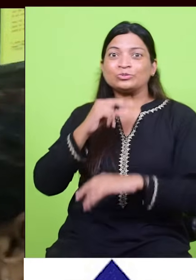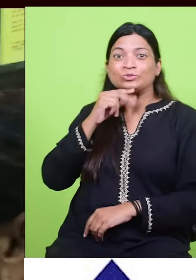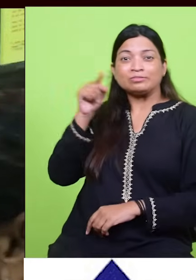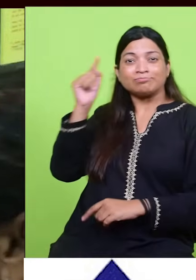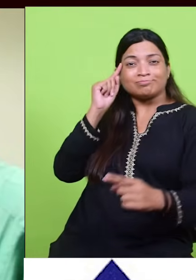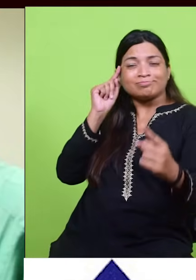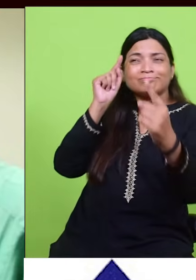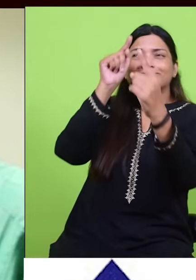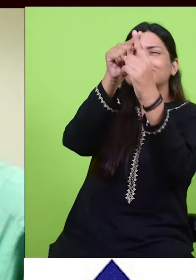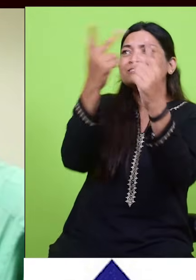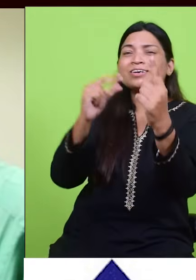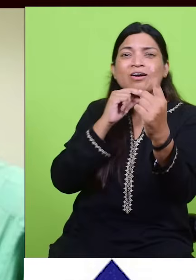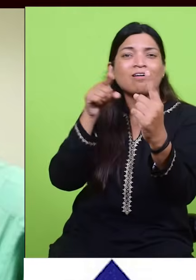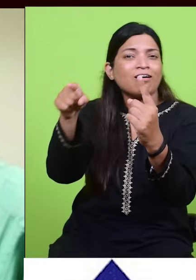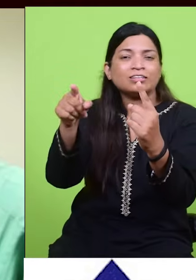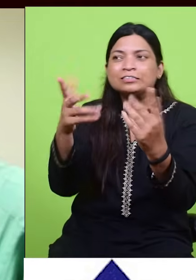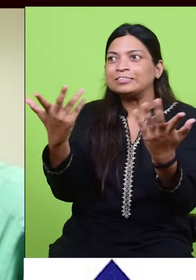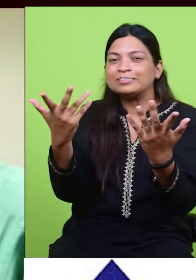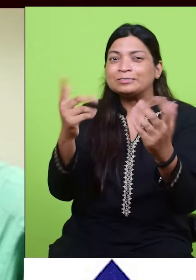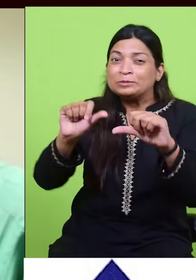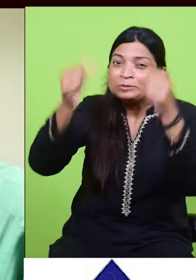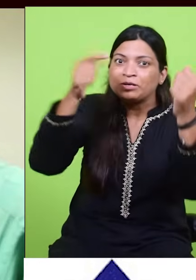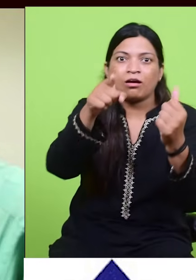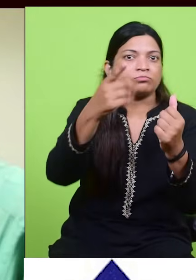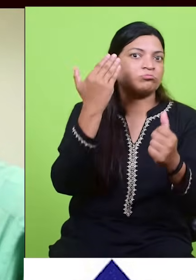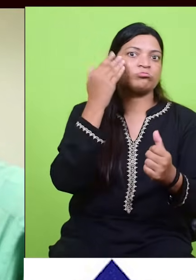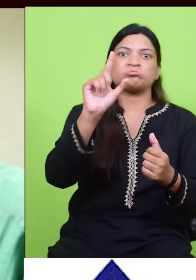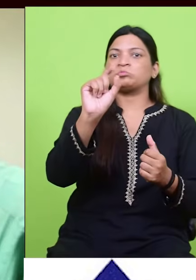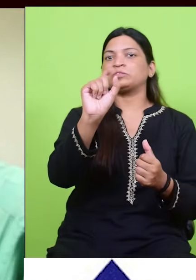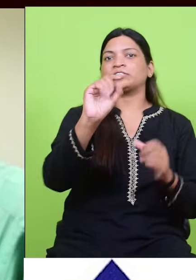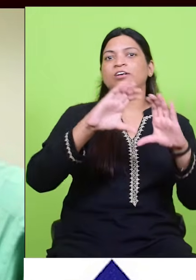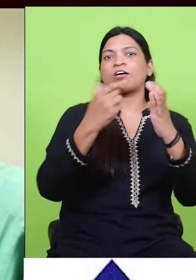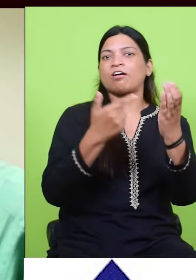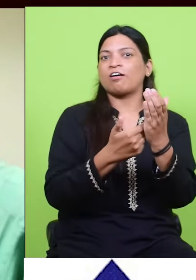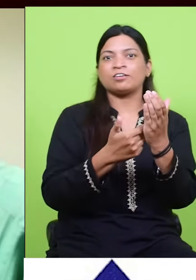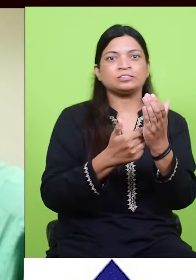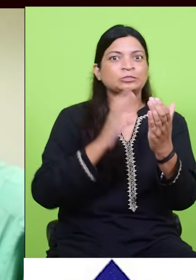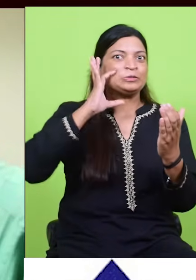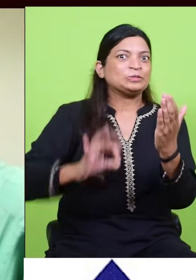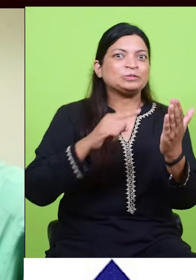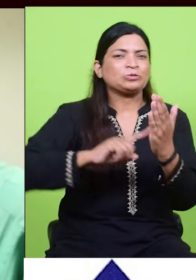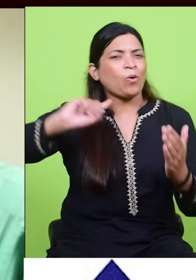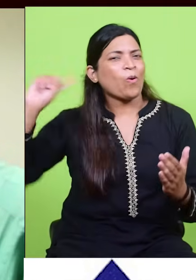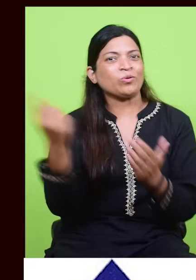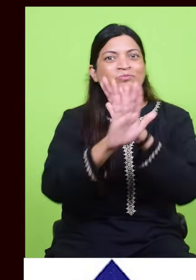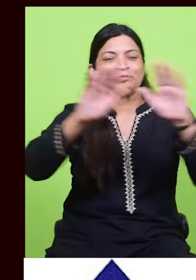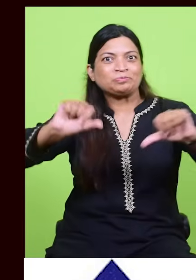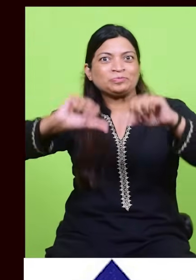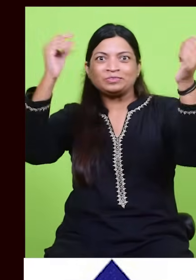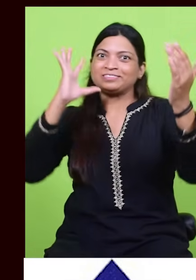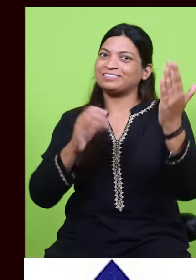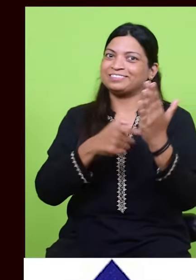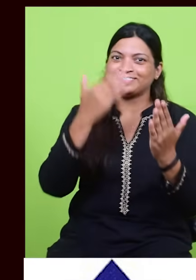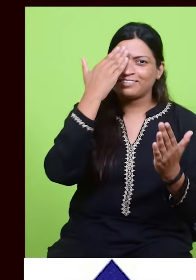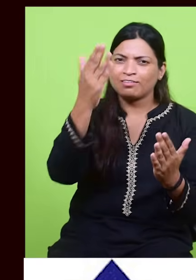कि गुरदीप एमपी 10th बोर्ड का एग्ज़ाम एक बहुत बड़ा माइलस्टोन होता है नॉर्मली हर बच्चे के जीवन में, और गुरदीप